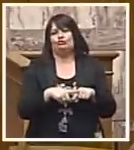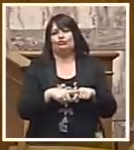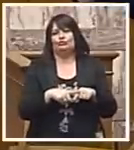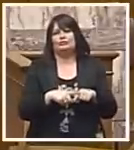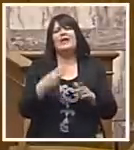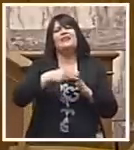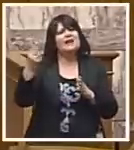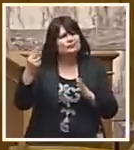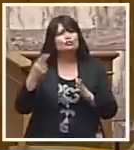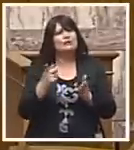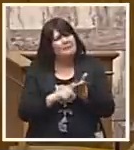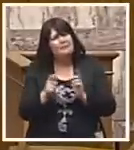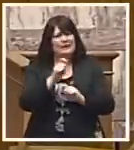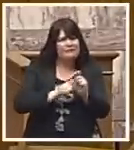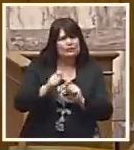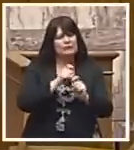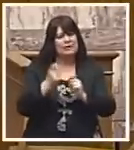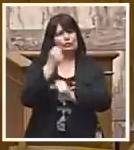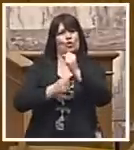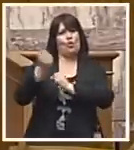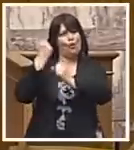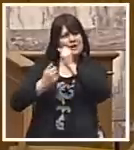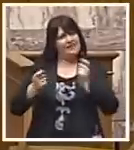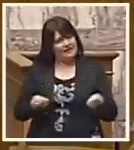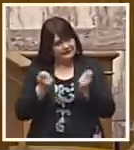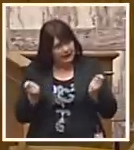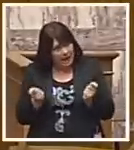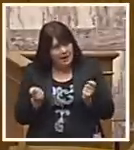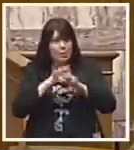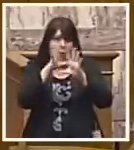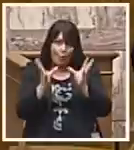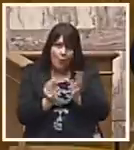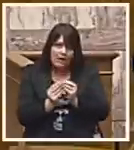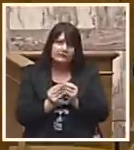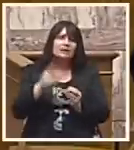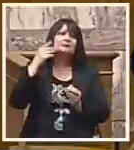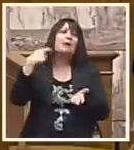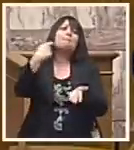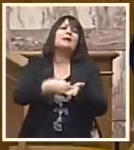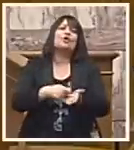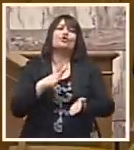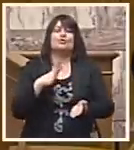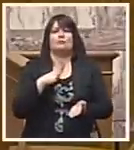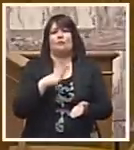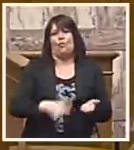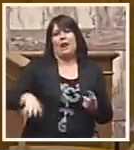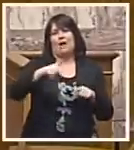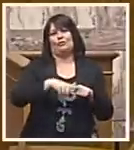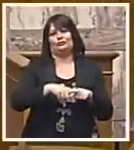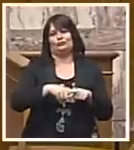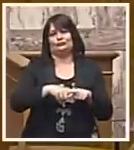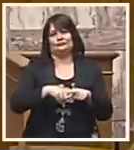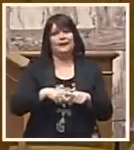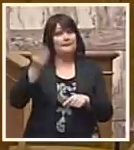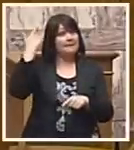δεν έγιναν, πράγματι, δεκαετίες. Γιατί αν δεν είχαμε τόσο έλλειμμα, οι προσαρμογές θα ήσαν πολύ πιο ήπιες. Και